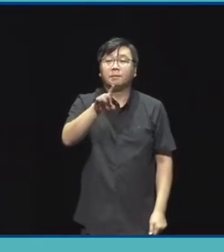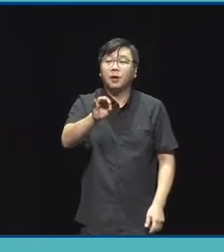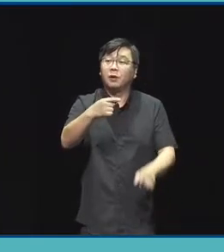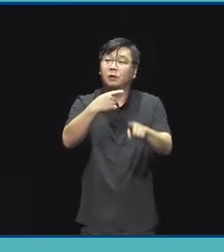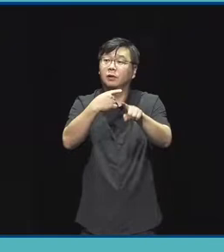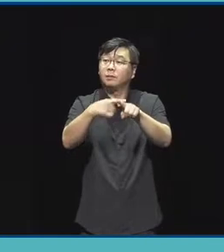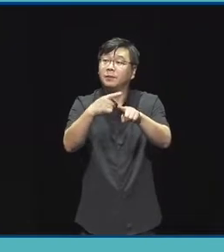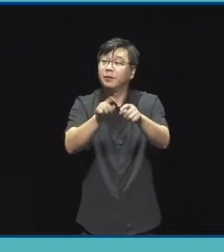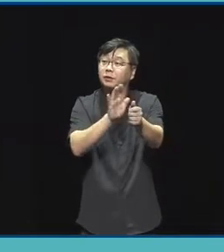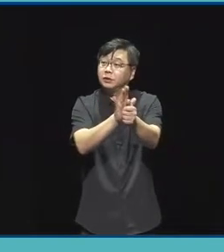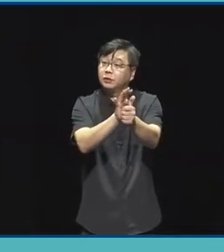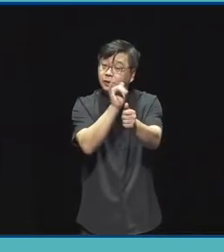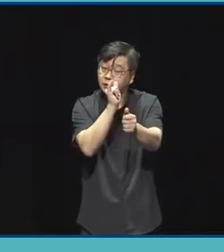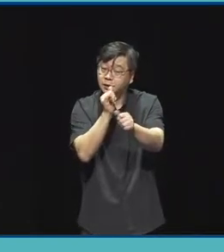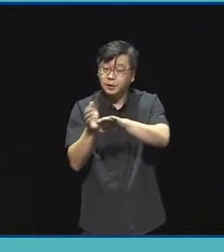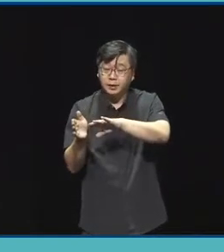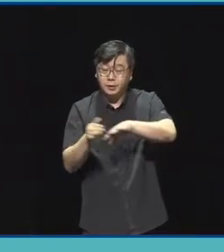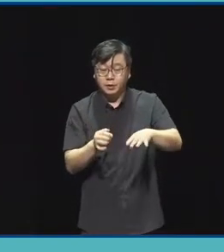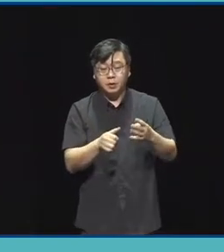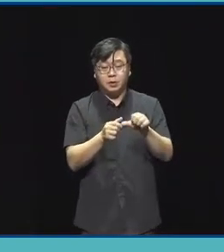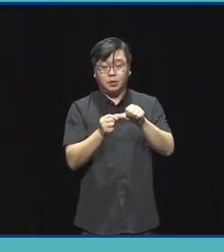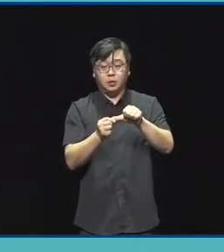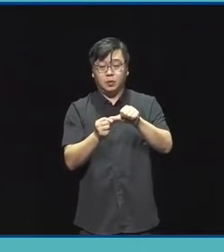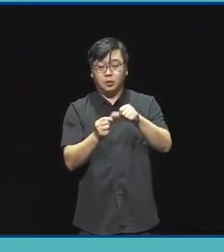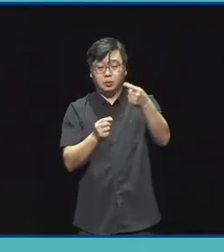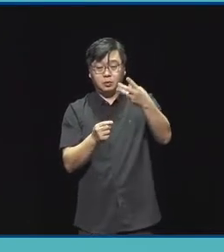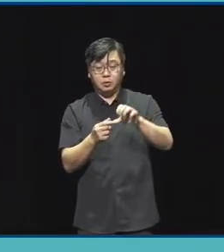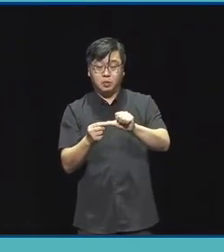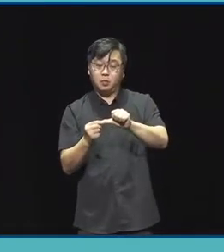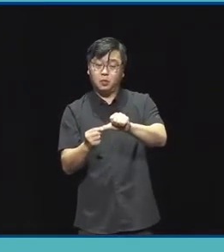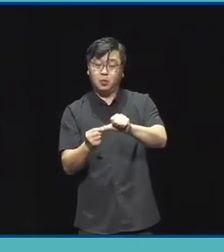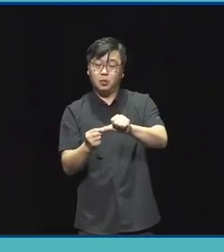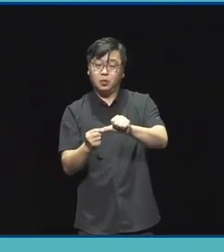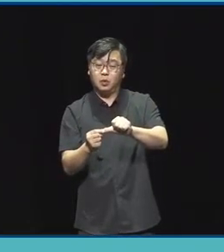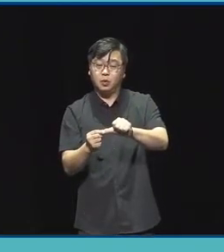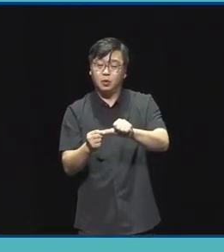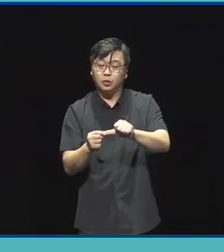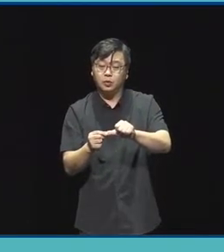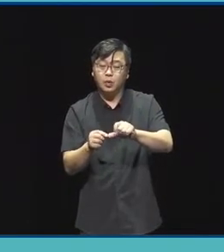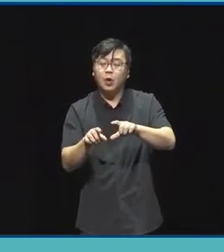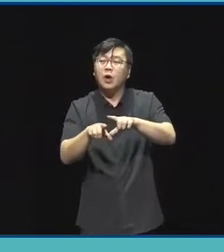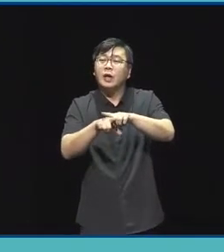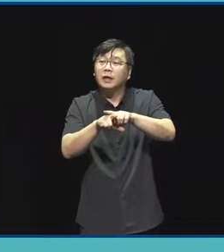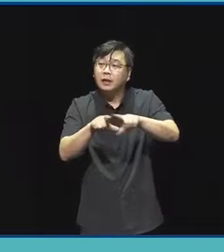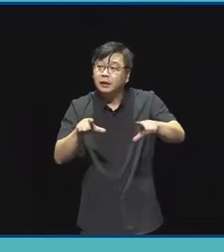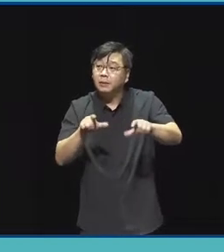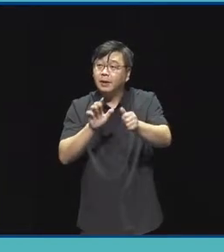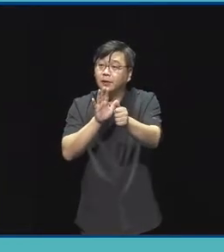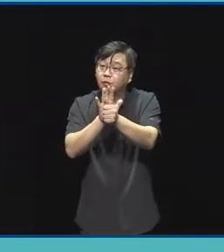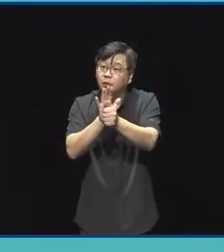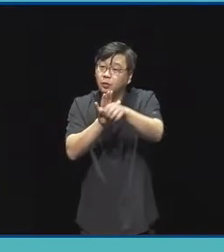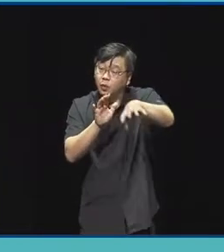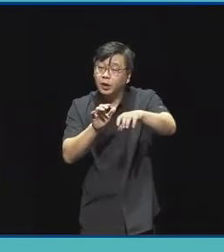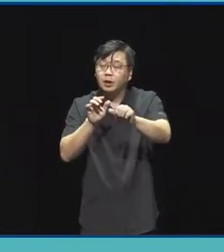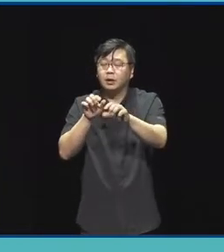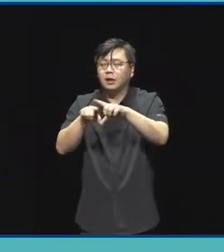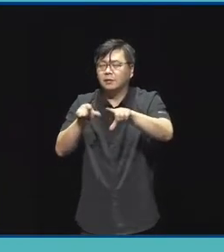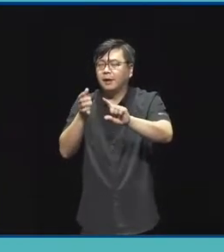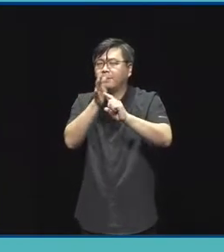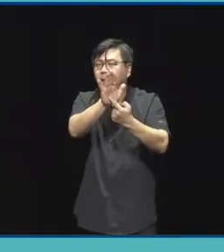그리고 저희가 이제 국내에도 민간조직원들이 많이 있습니다 그리고 사립미술공간도 있고요